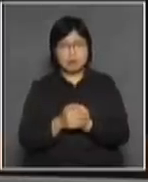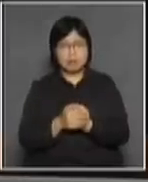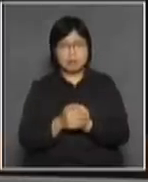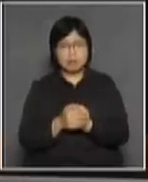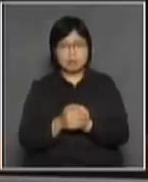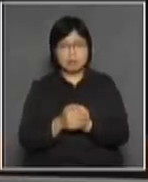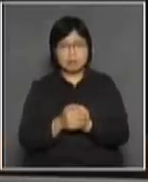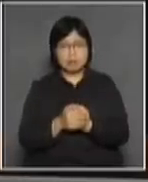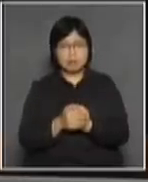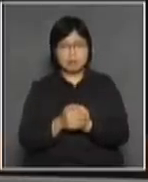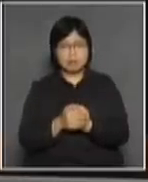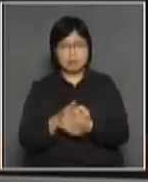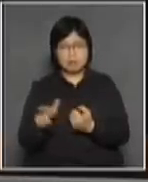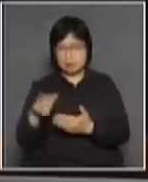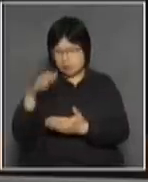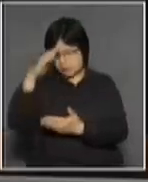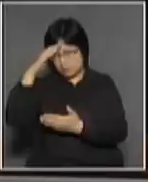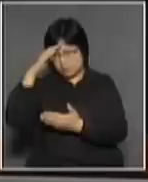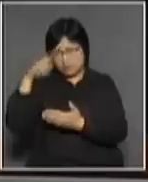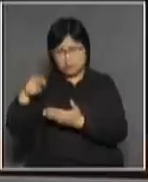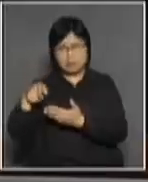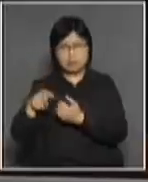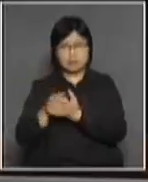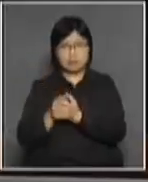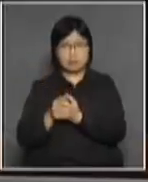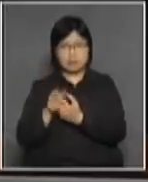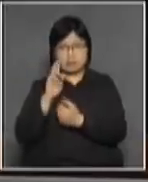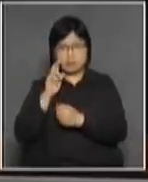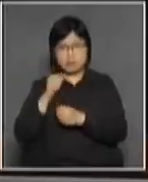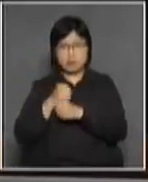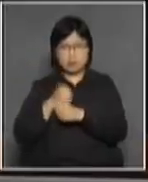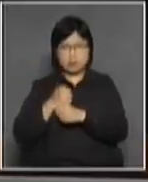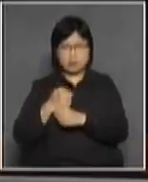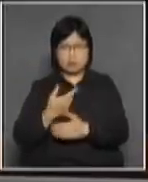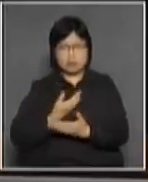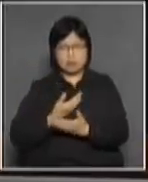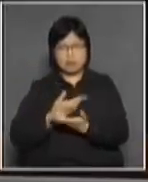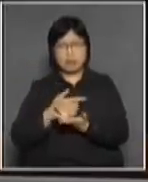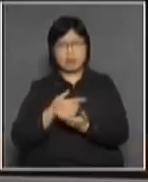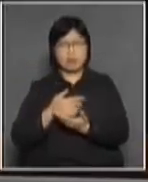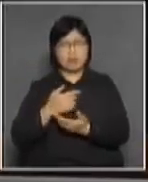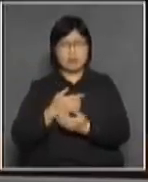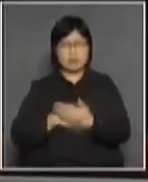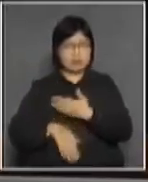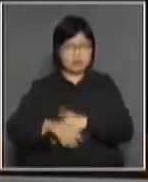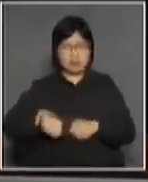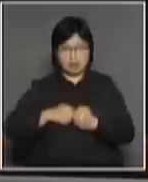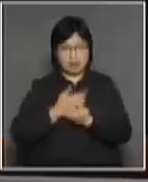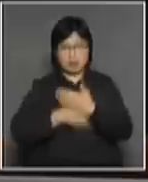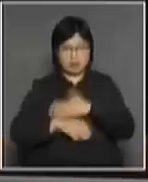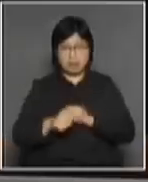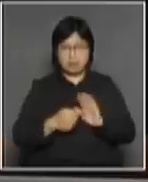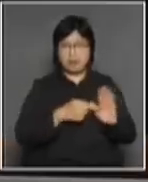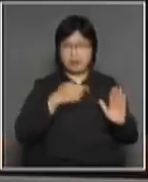前線的警察很明顯就是做到殘，你們就拿來督數。所以工黨認